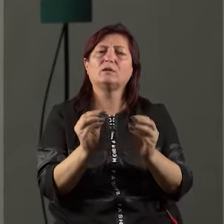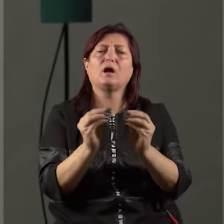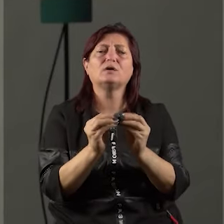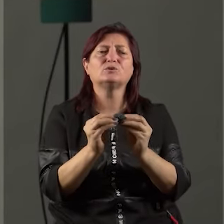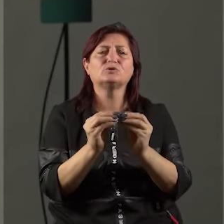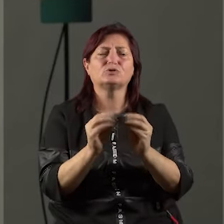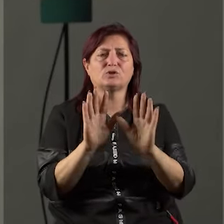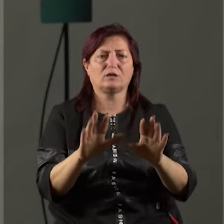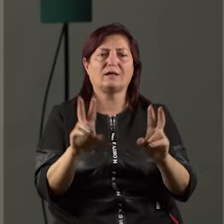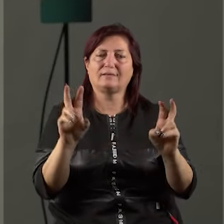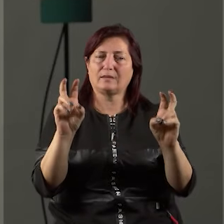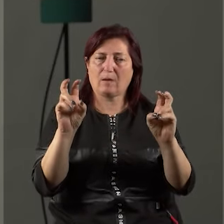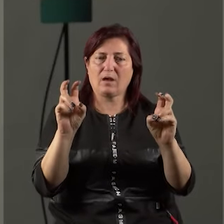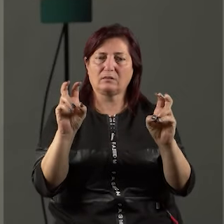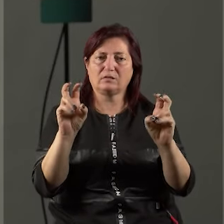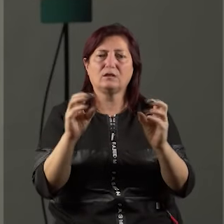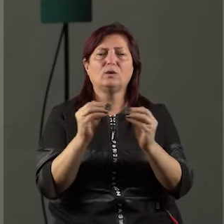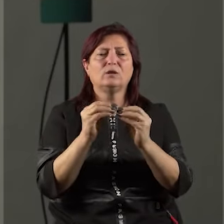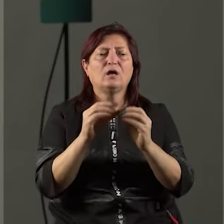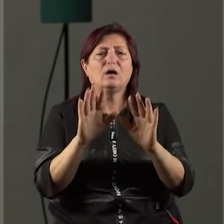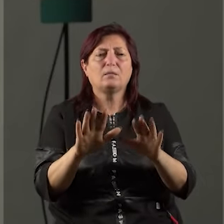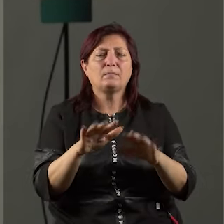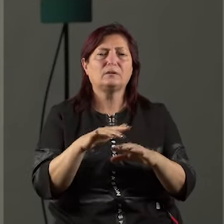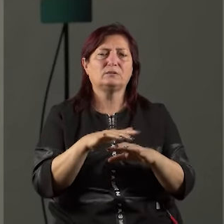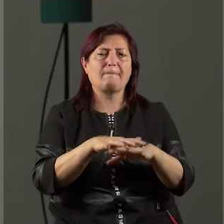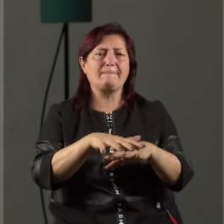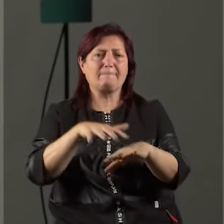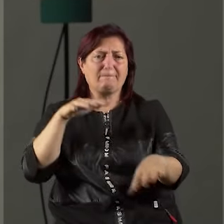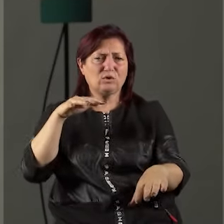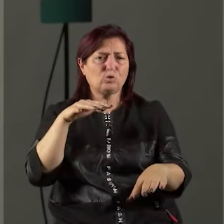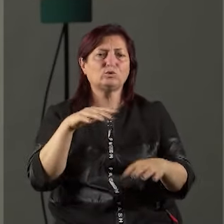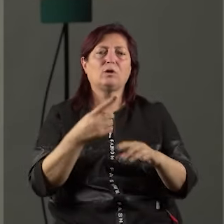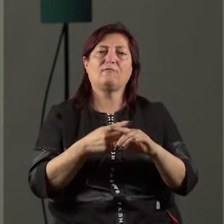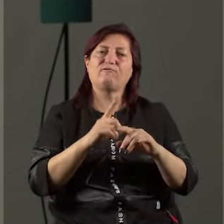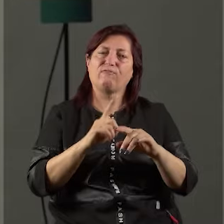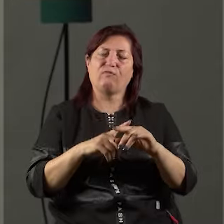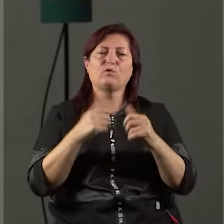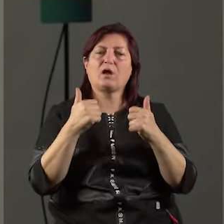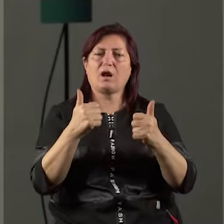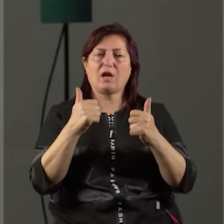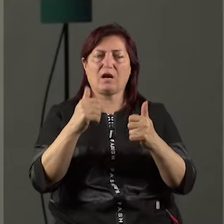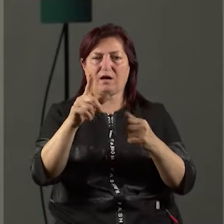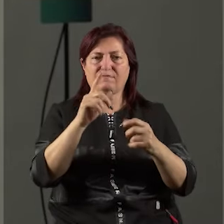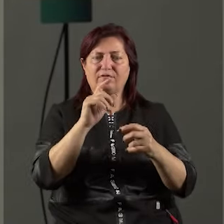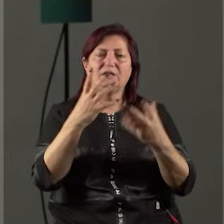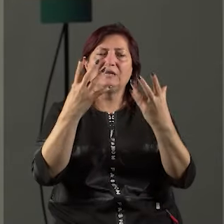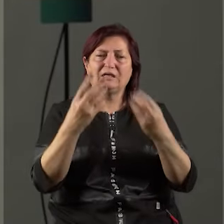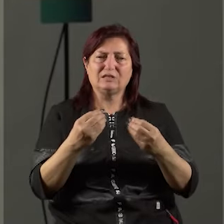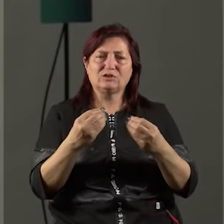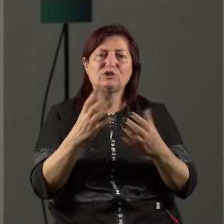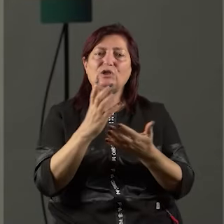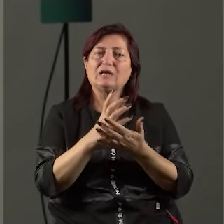ուրեմն թեմատիկա, անշարժ միջոցառումներ, որոնցից մեկը լավ նշեցիք, գիրք նվիրելու օրը,